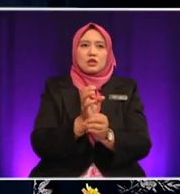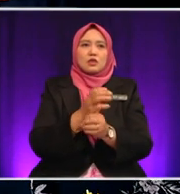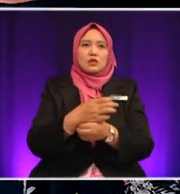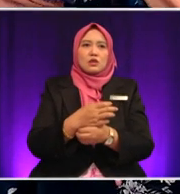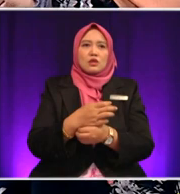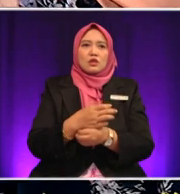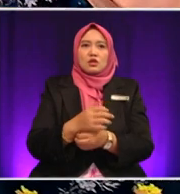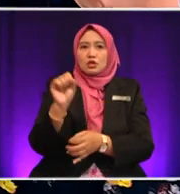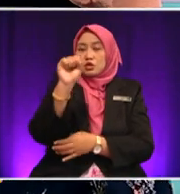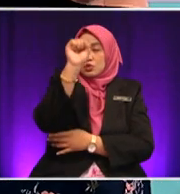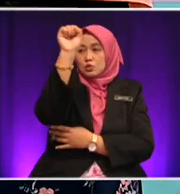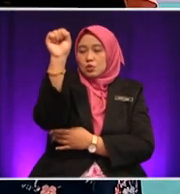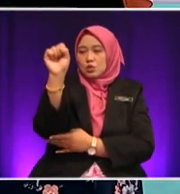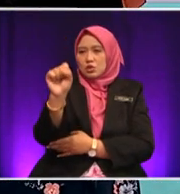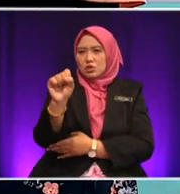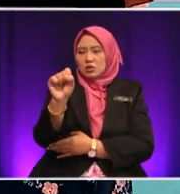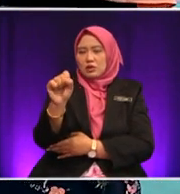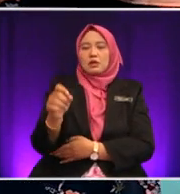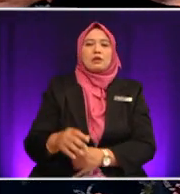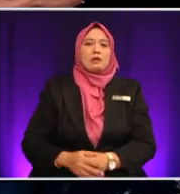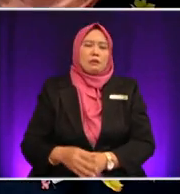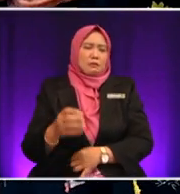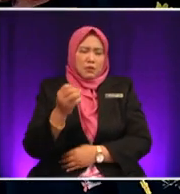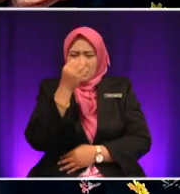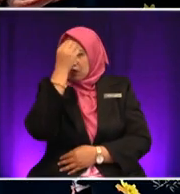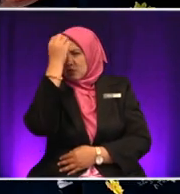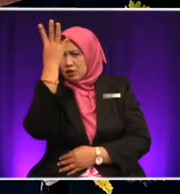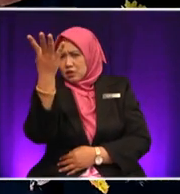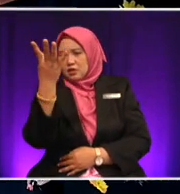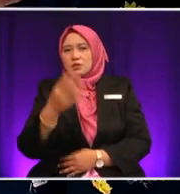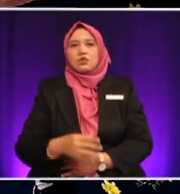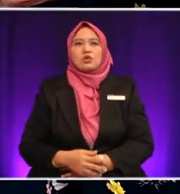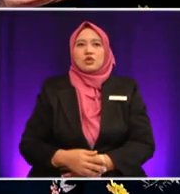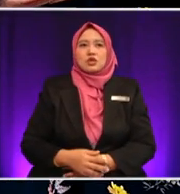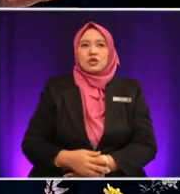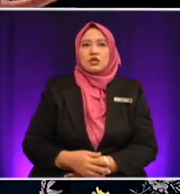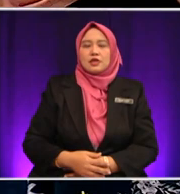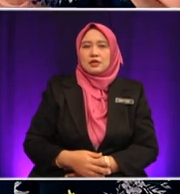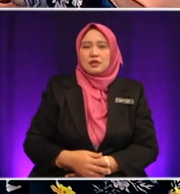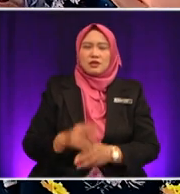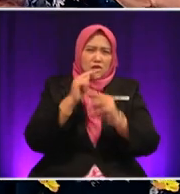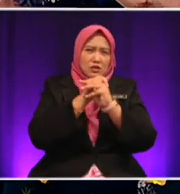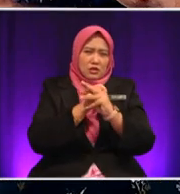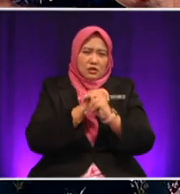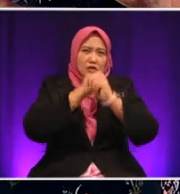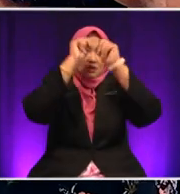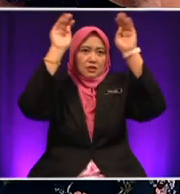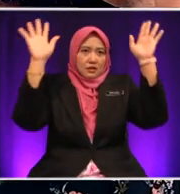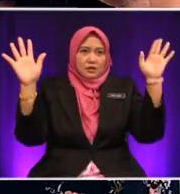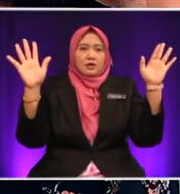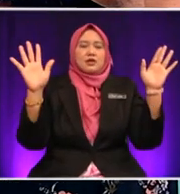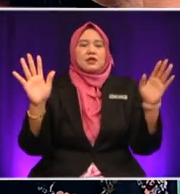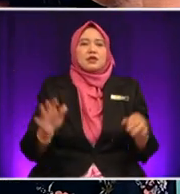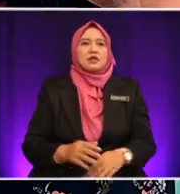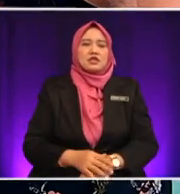soalnya yaitu nya selesai semua soal dan biasanya nyate kalian untuk bagian e-nya Tuh kan jinayah